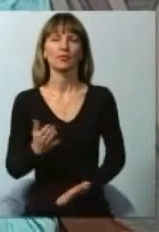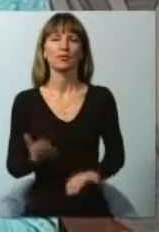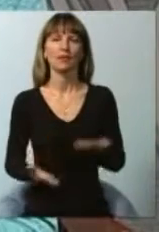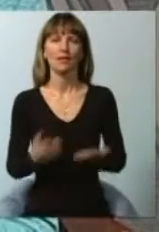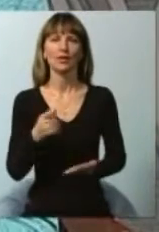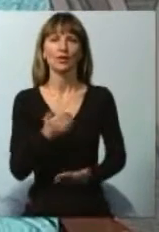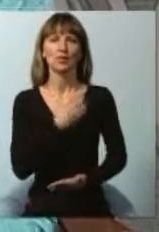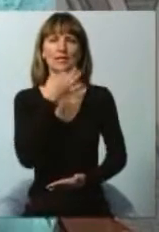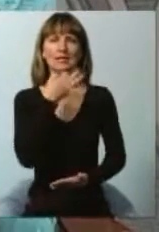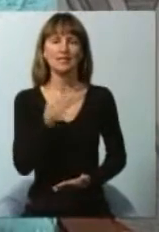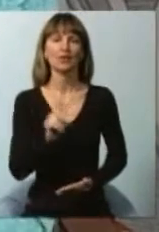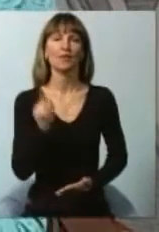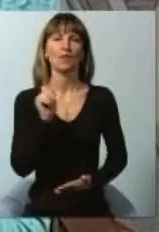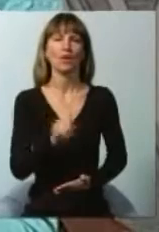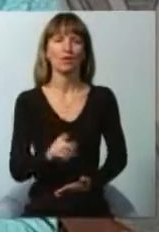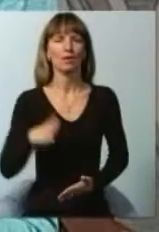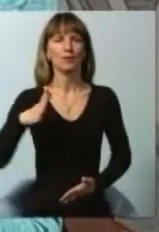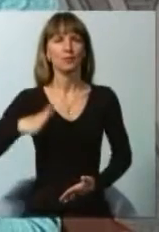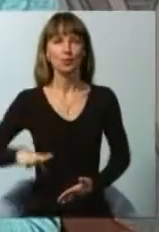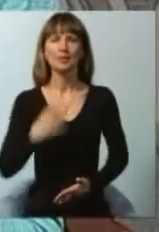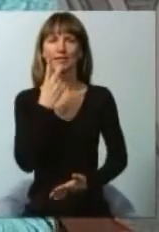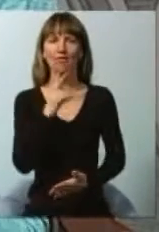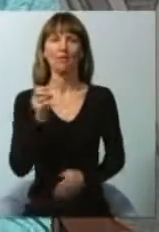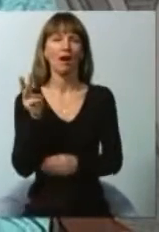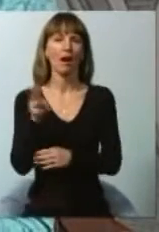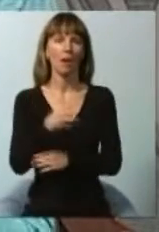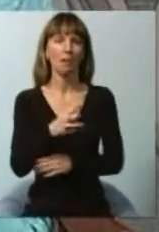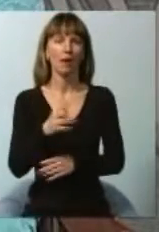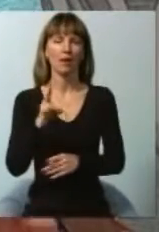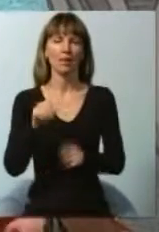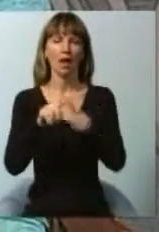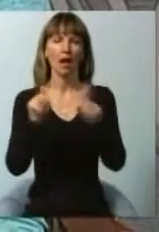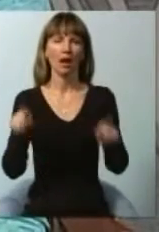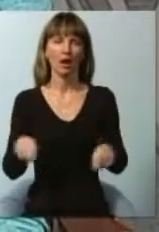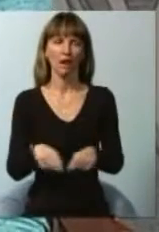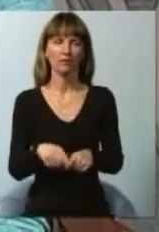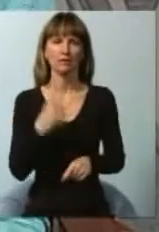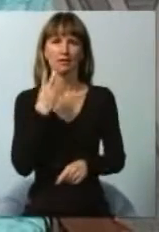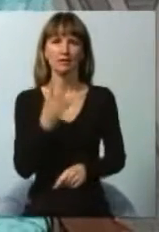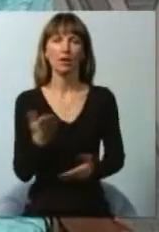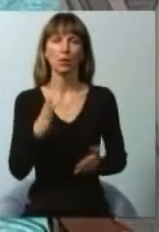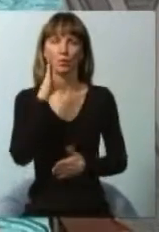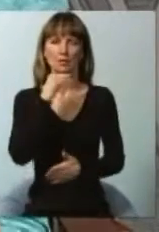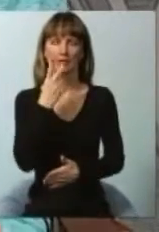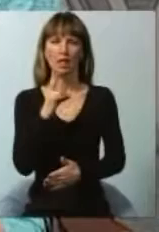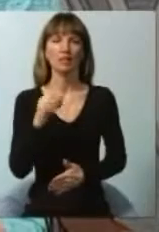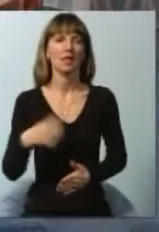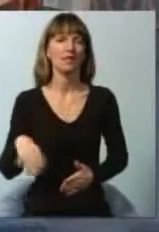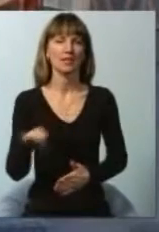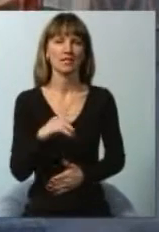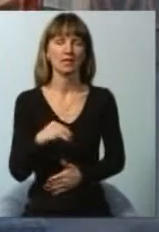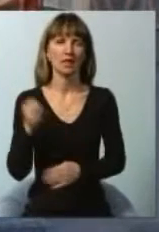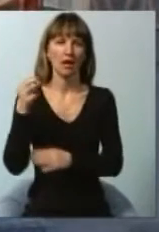Напевно, ти хочеш сказати, що вони мусять дивитися на камери, так, на моніторі. А, до речі, як вони встигають дивитися на ці всі монітори